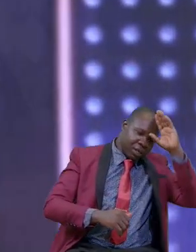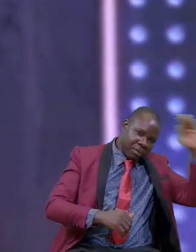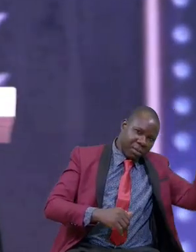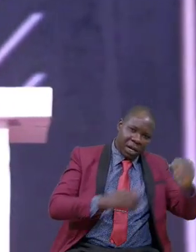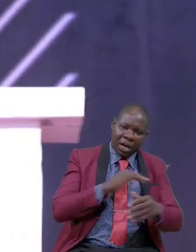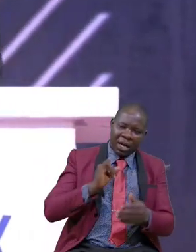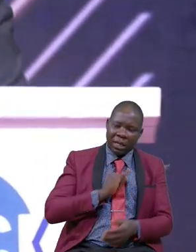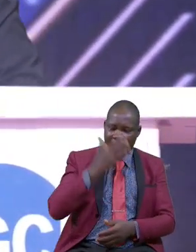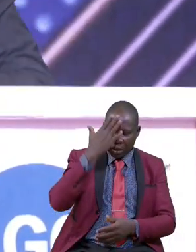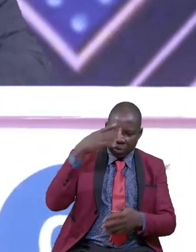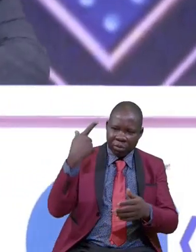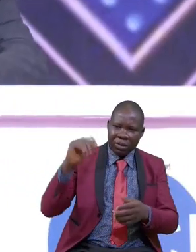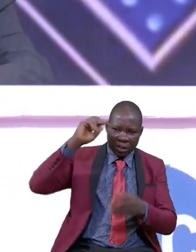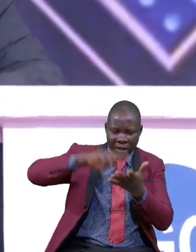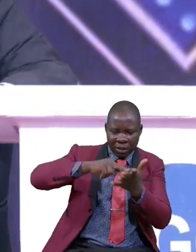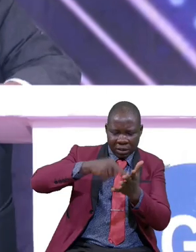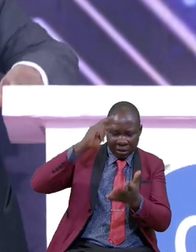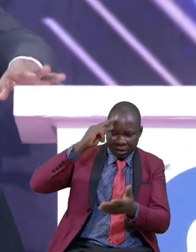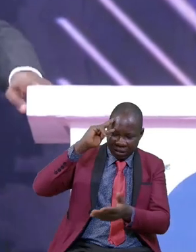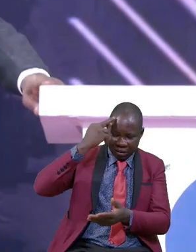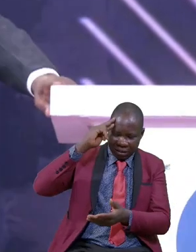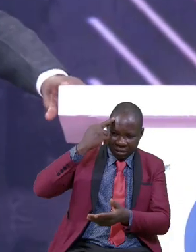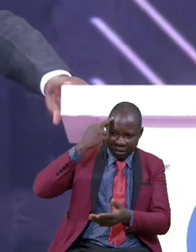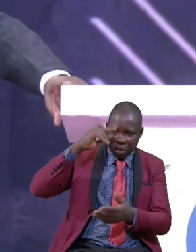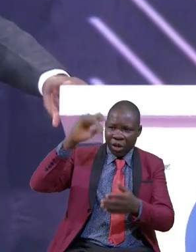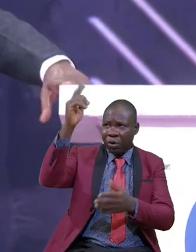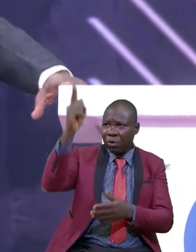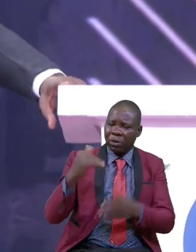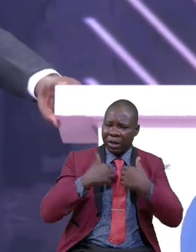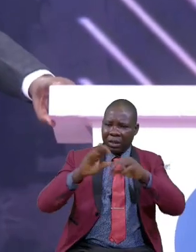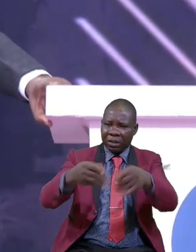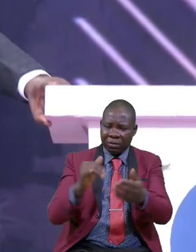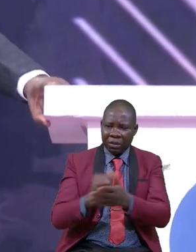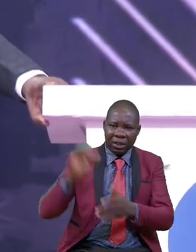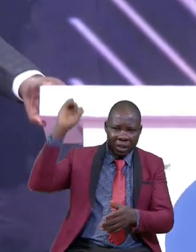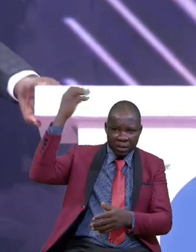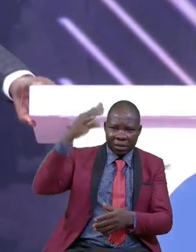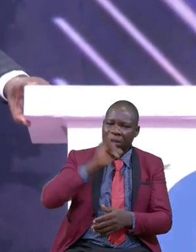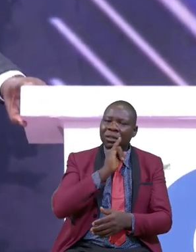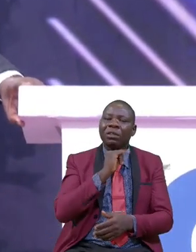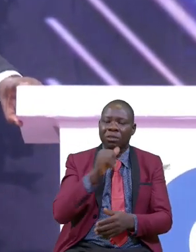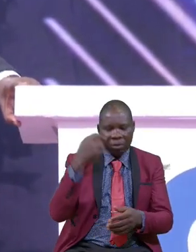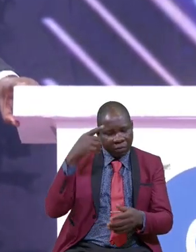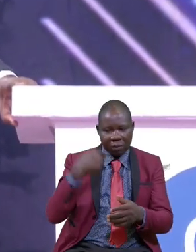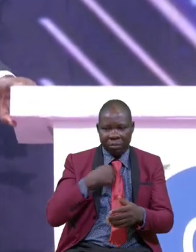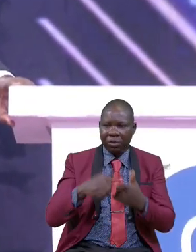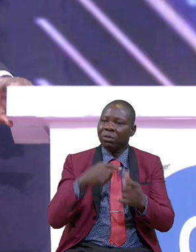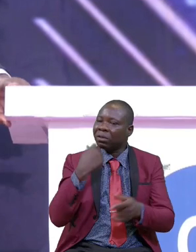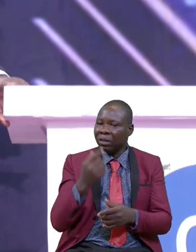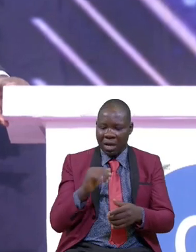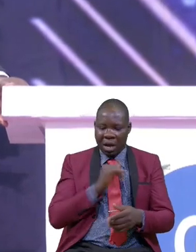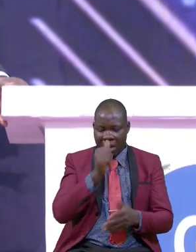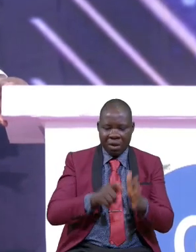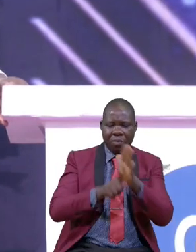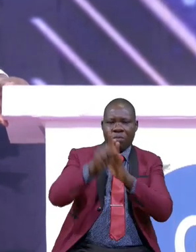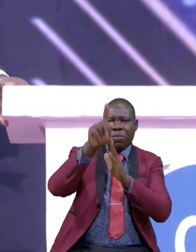donné cette grâce, et qu'il lui a donné cette grâce, ce n'est pas seulement pour qu'il dise, ah, regardez-moi, oh, je suis élancé, je suis plus puissant, je suis